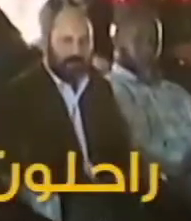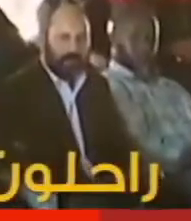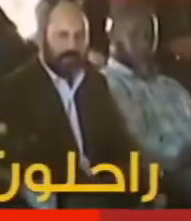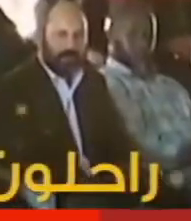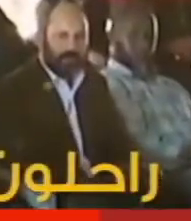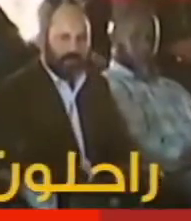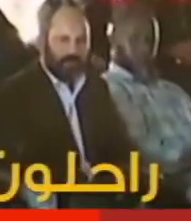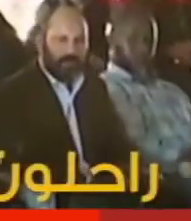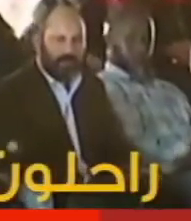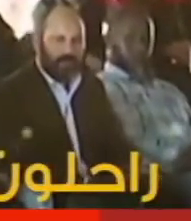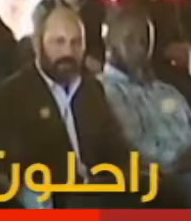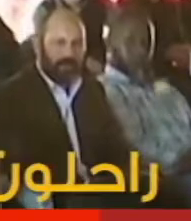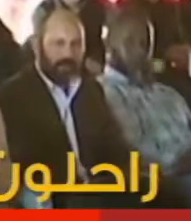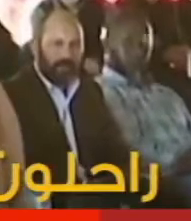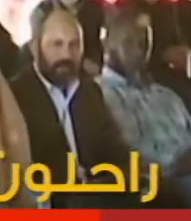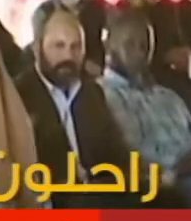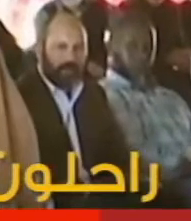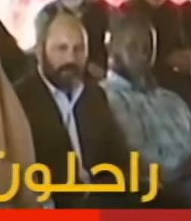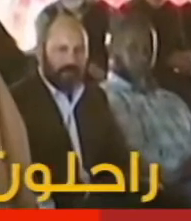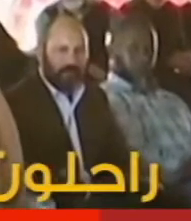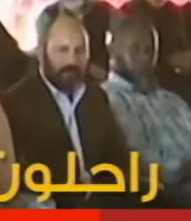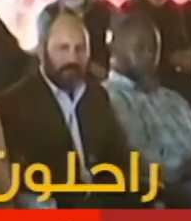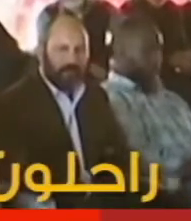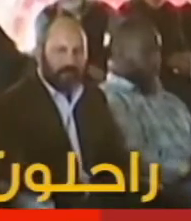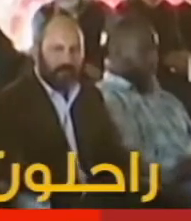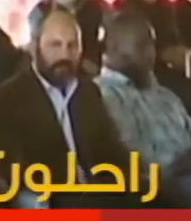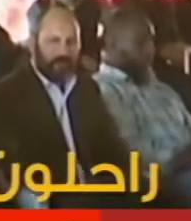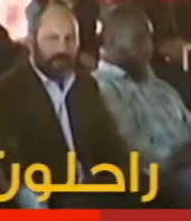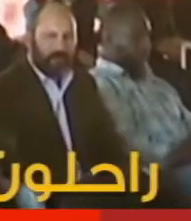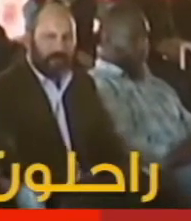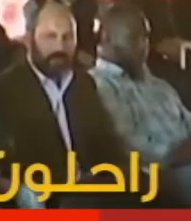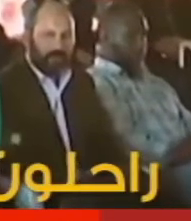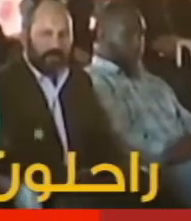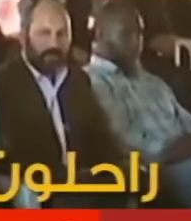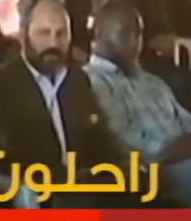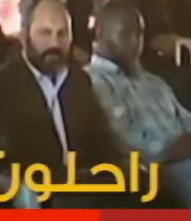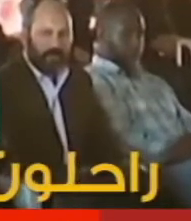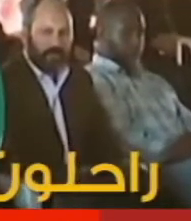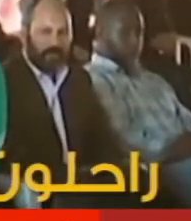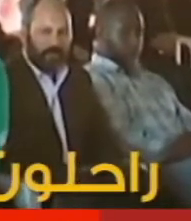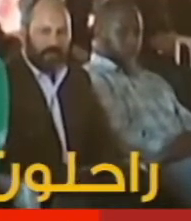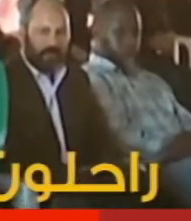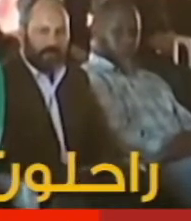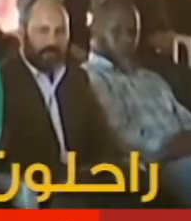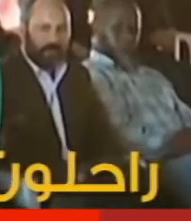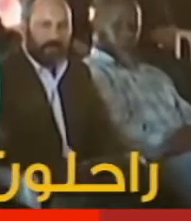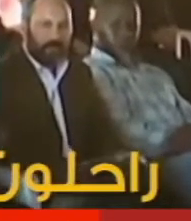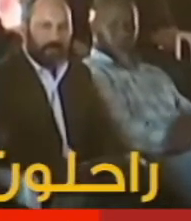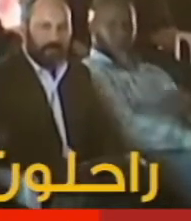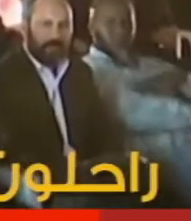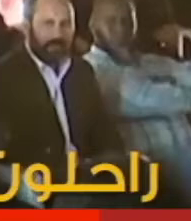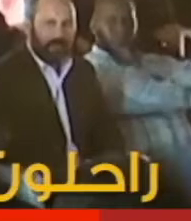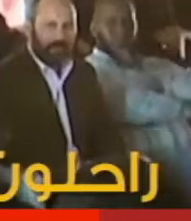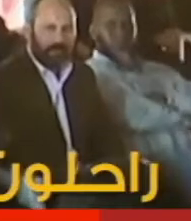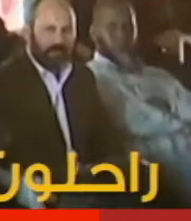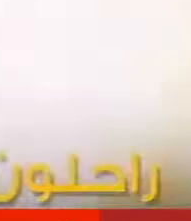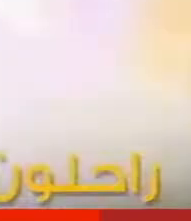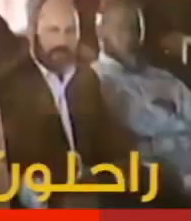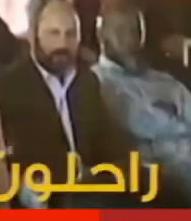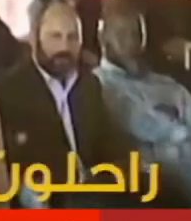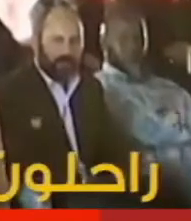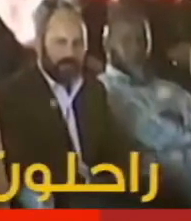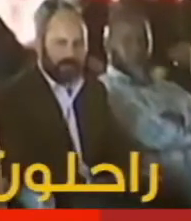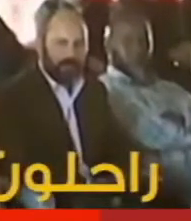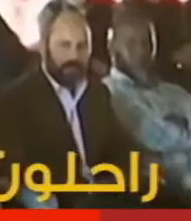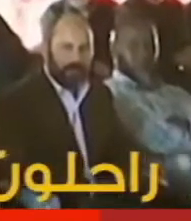الباري سبحانه وتعالى: من المؤمنين رجال صدقوا ما عهدوا الله عليه فمنهم من قضى نحبه ومنهم من ينتظر